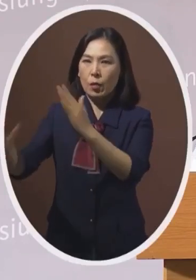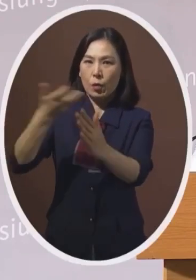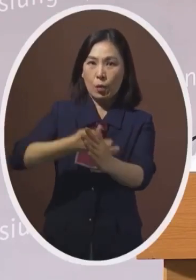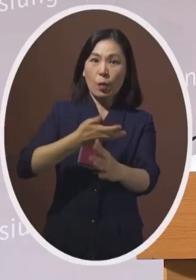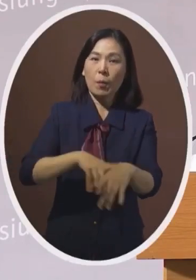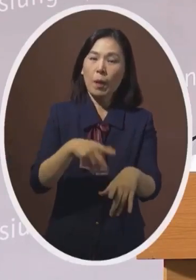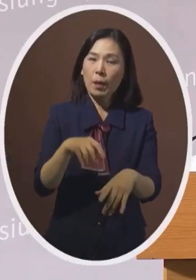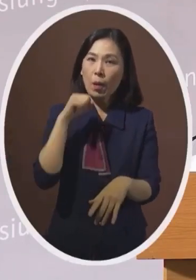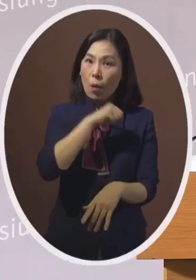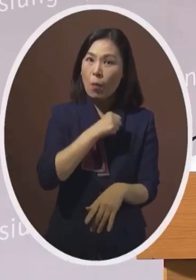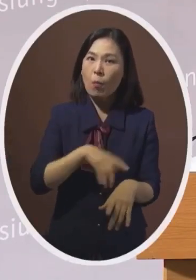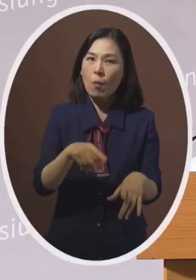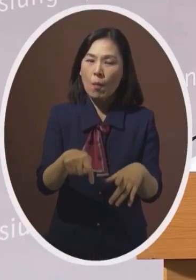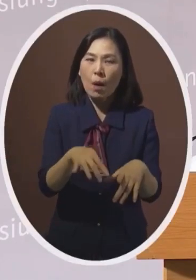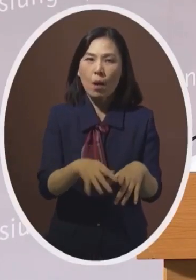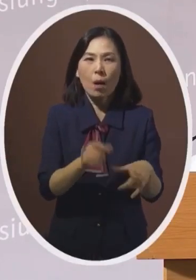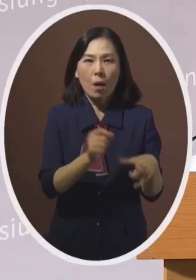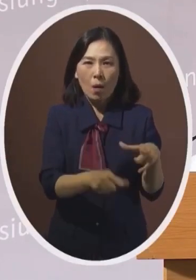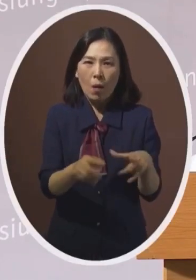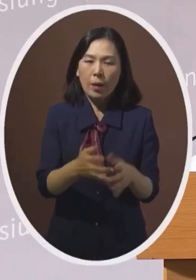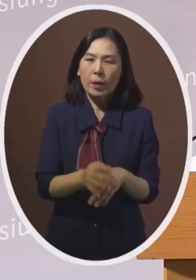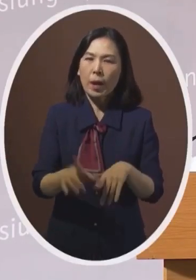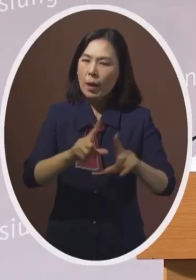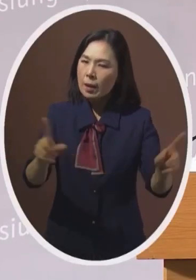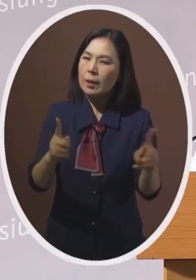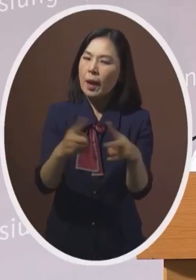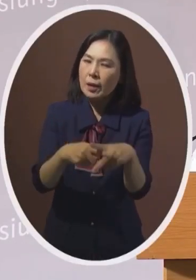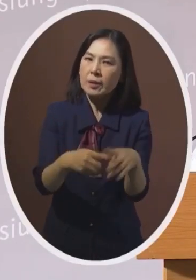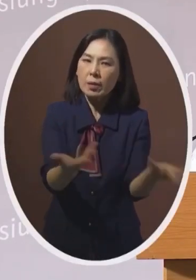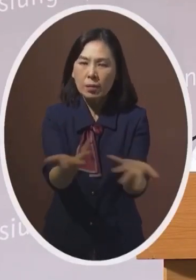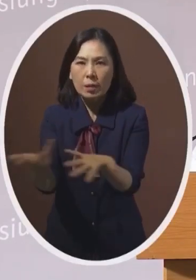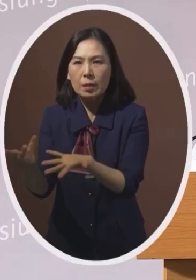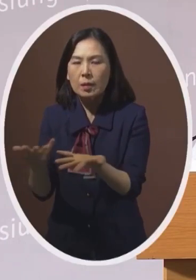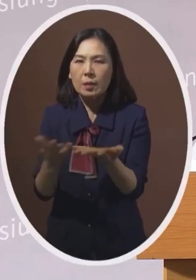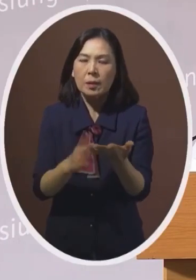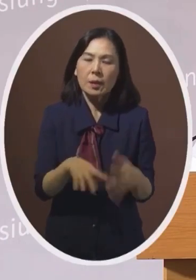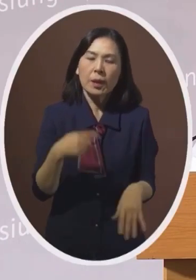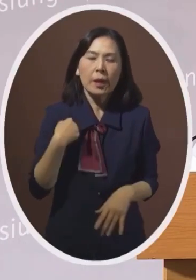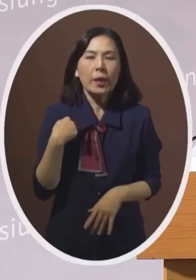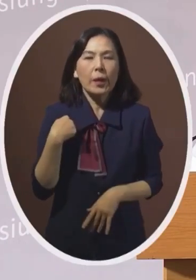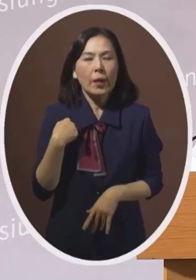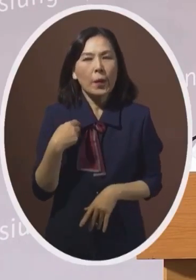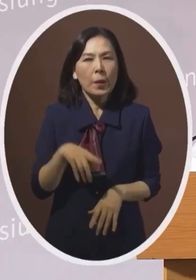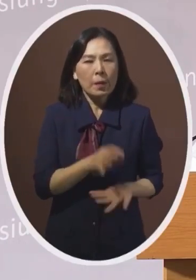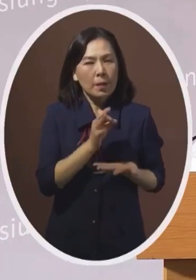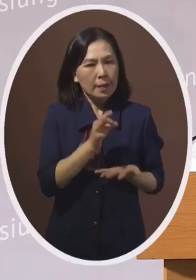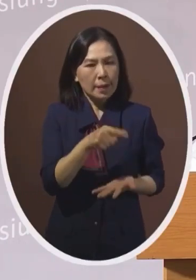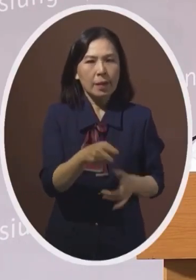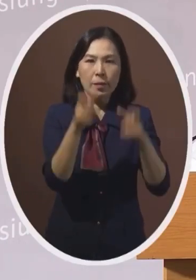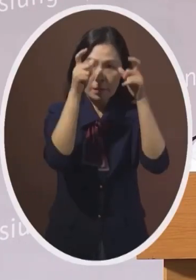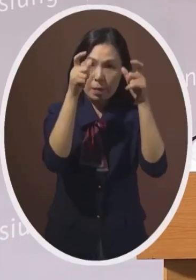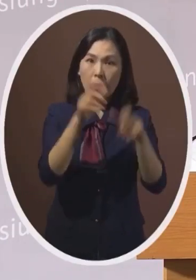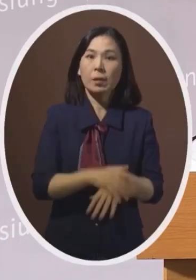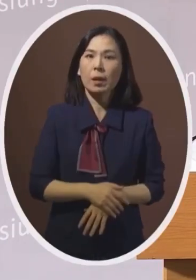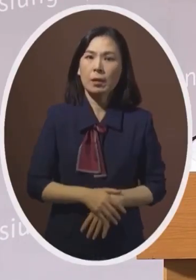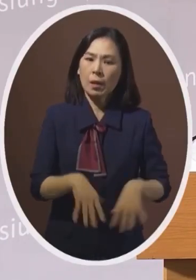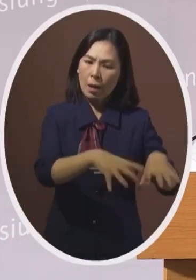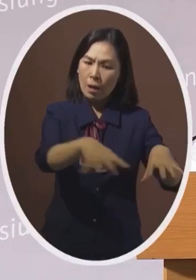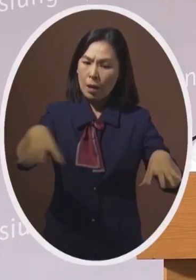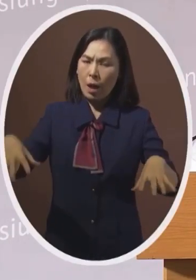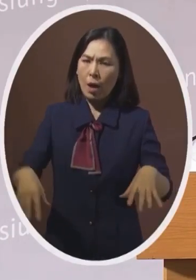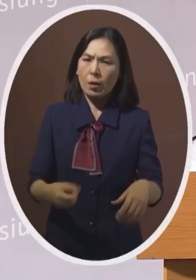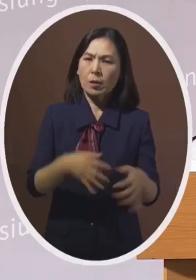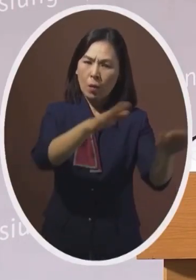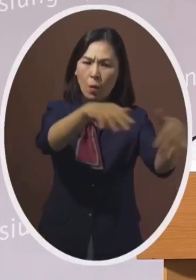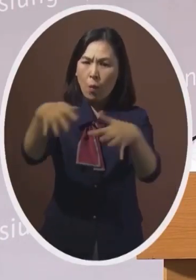案里面碰到的这些大大小小的问题，我都心里一直挂念的高雄。各县市的招商一直拼命的往前